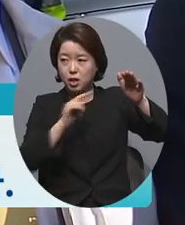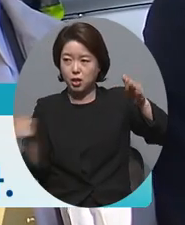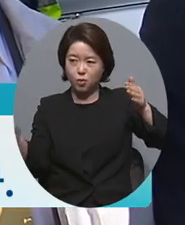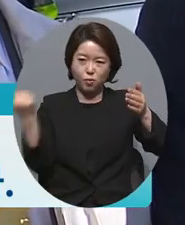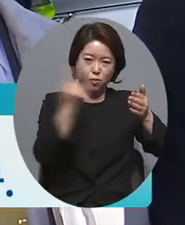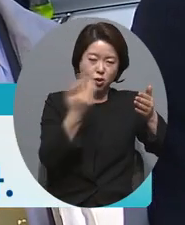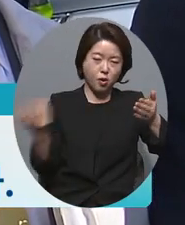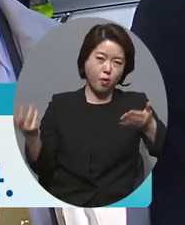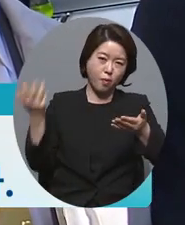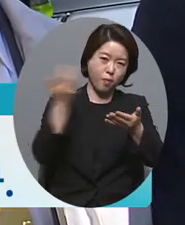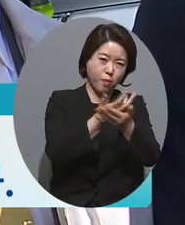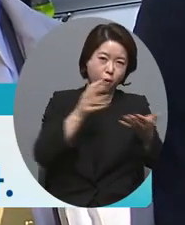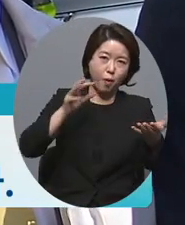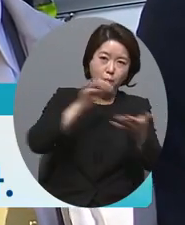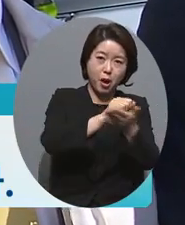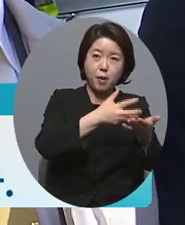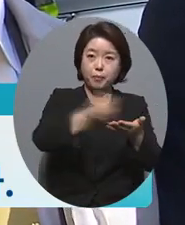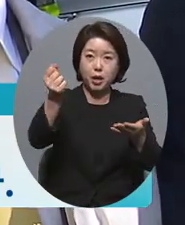침탈이라고 하는